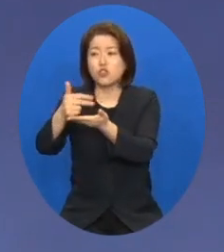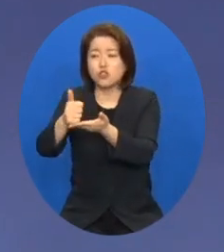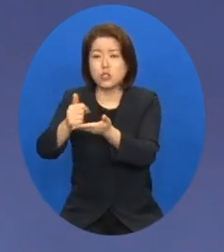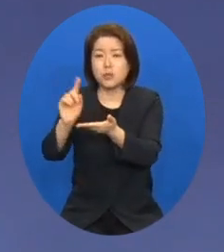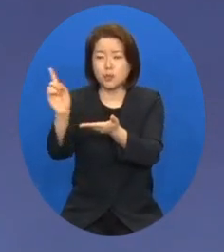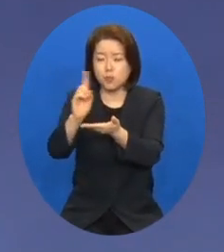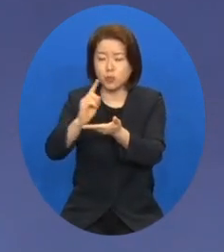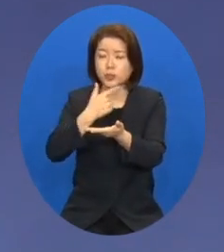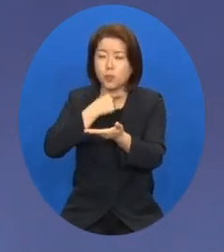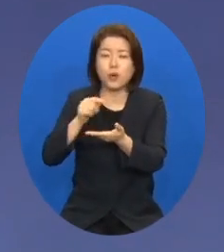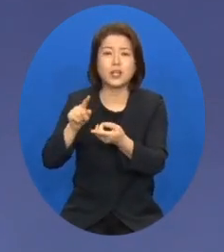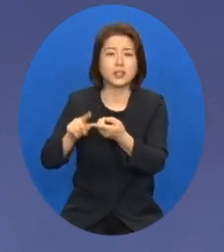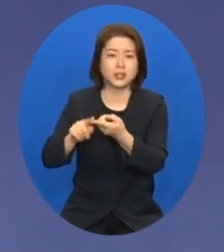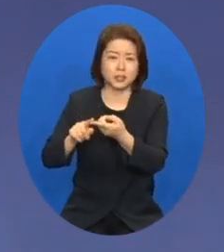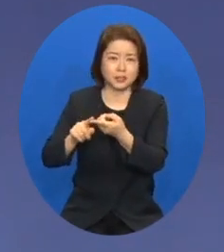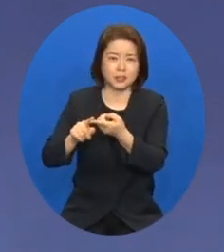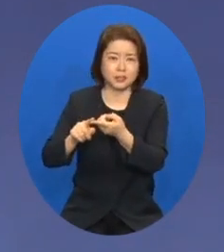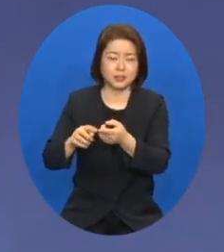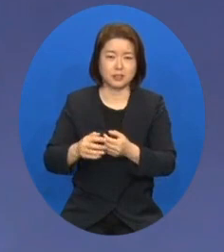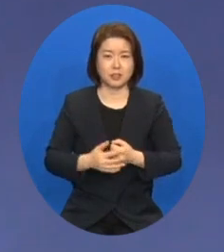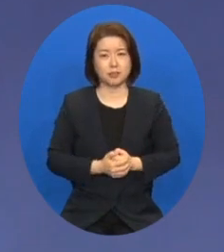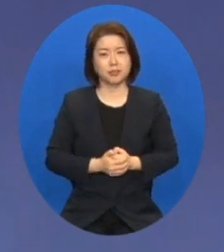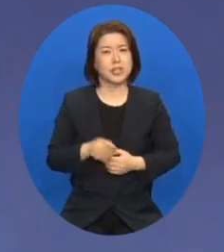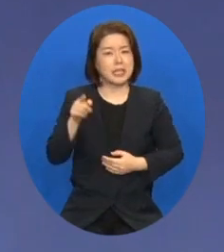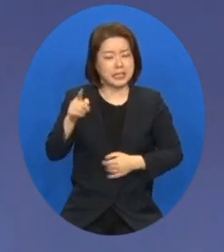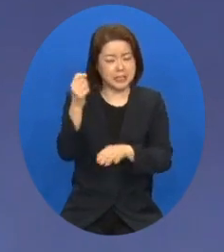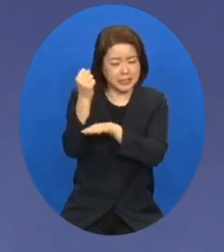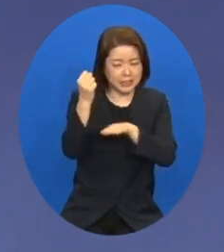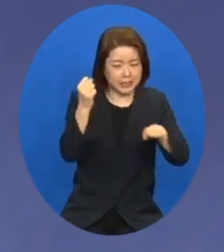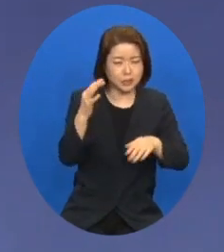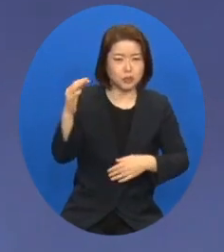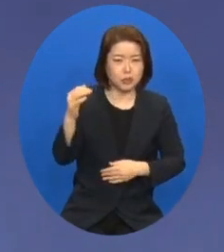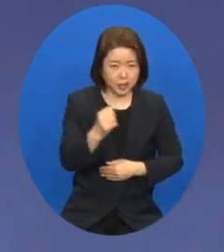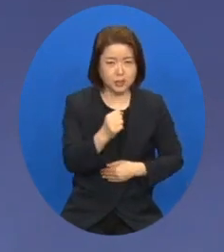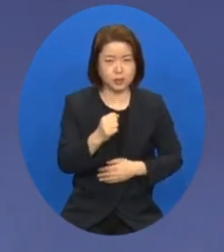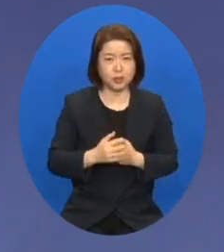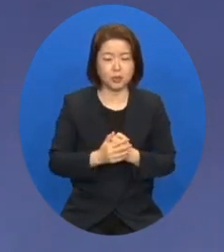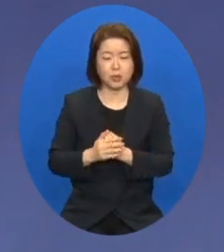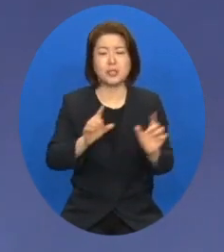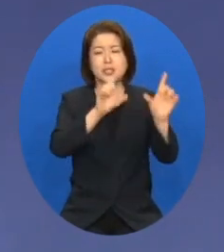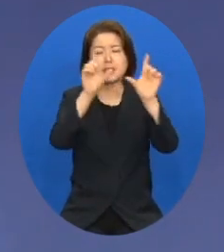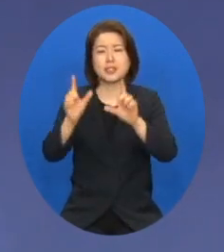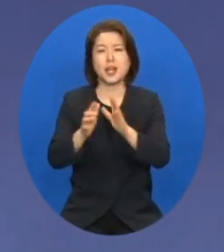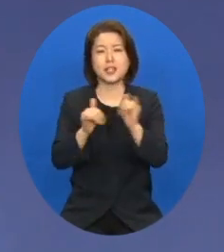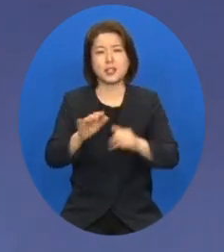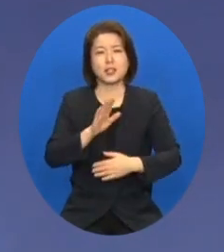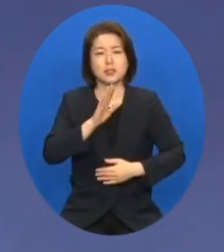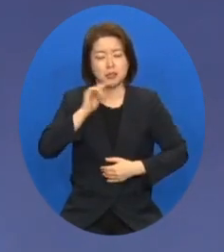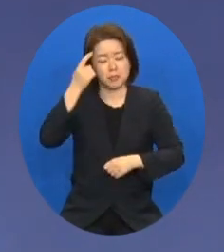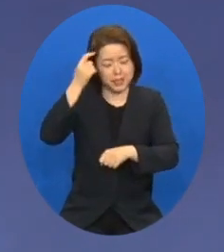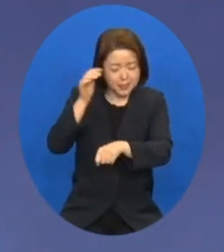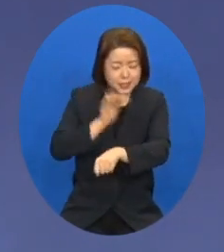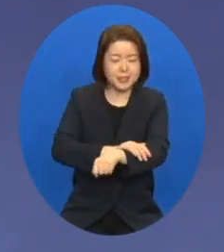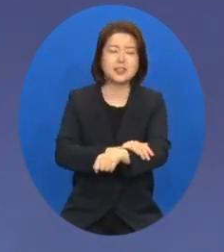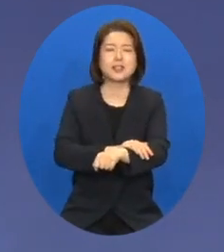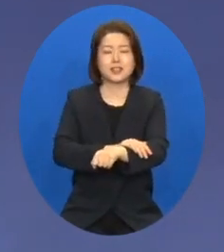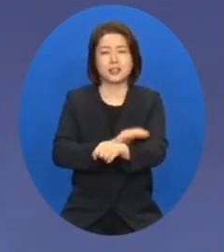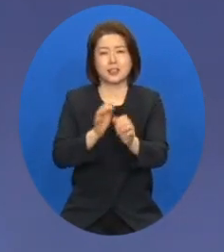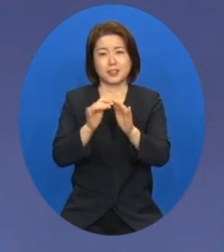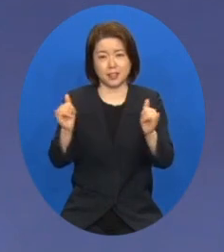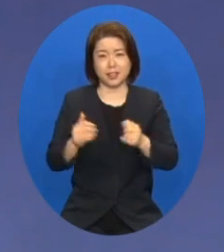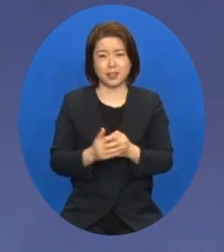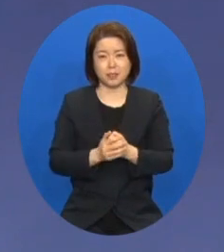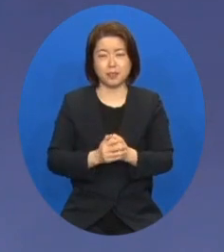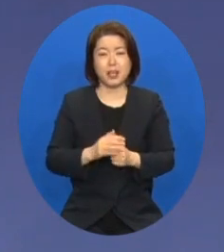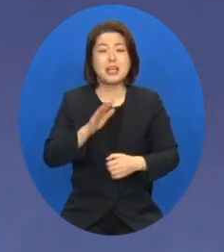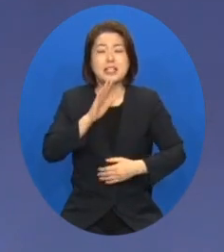무엇을 원하시는 야 이 기준을 가지고 사는 사람이 정말 지 있는 사람 정말